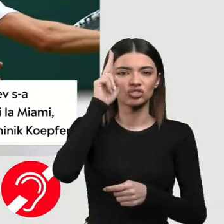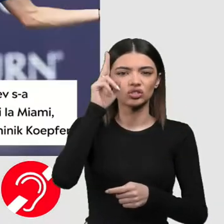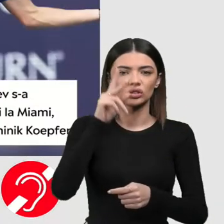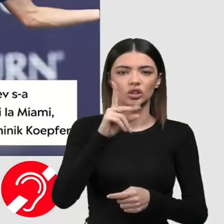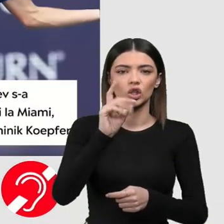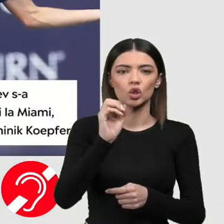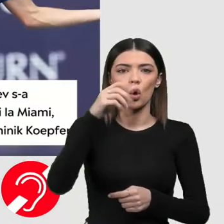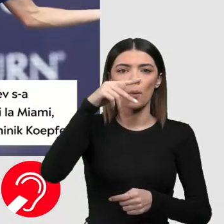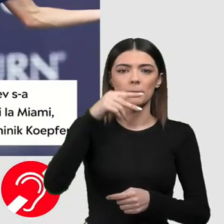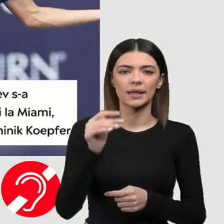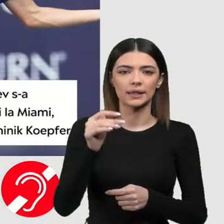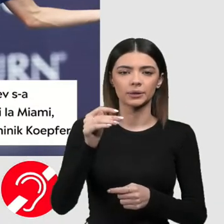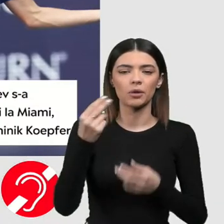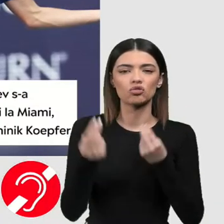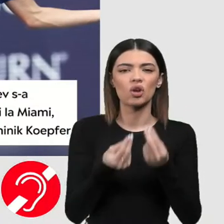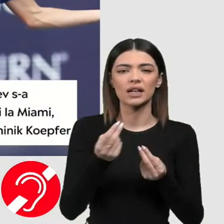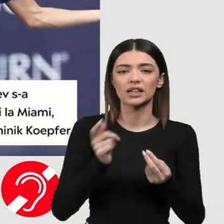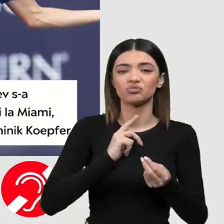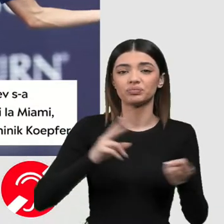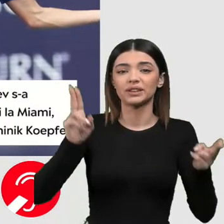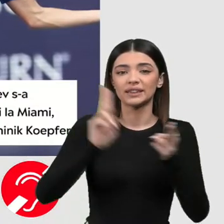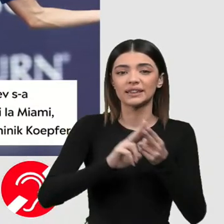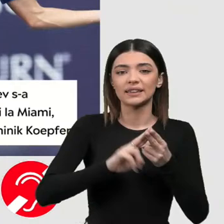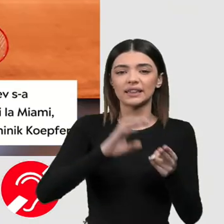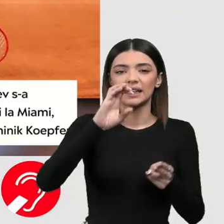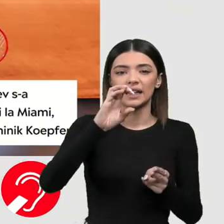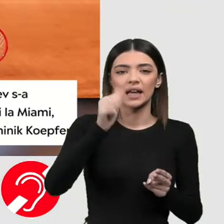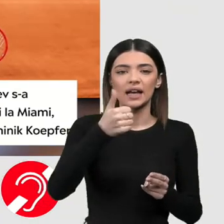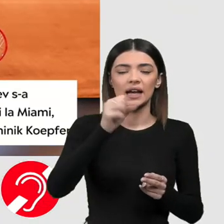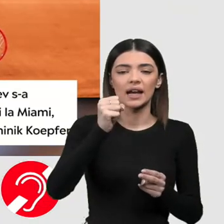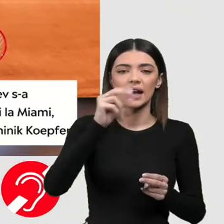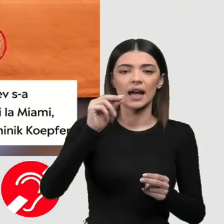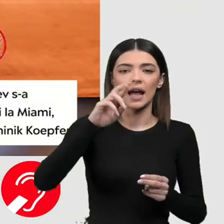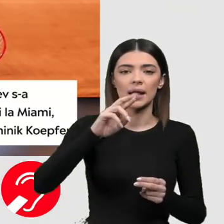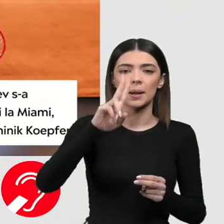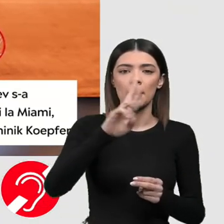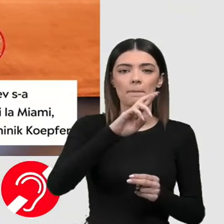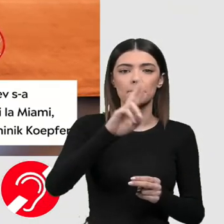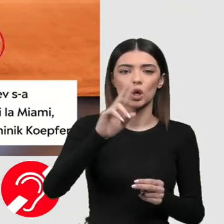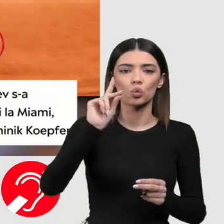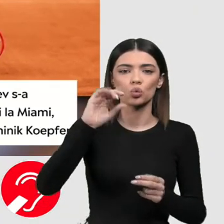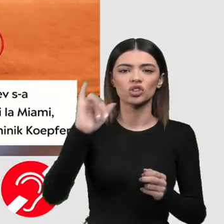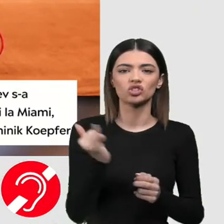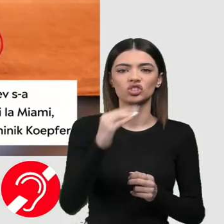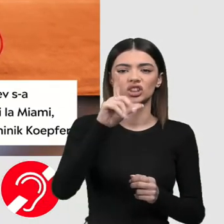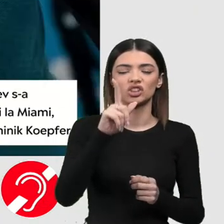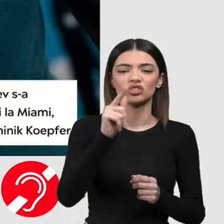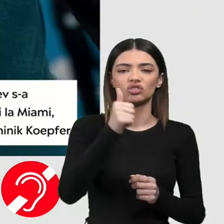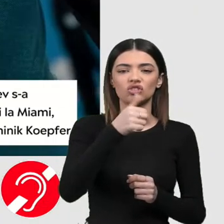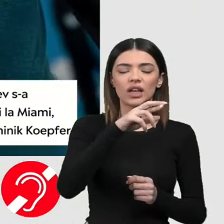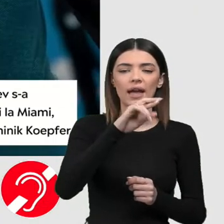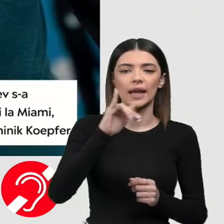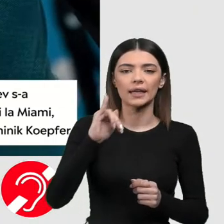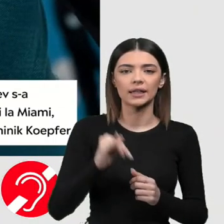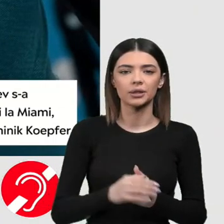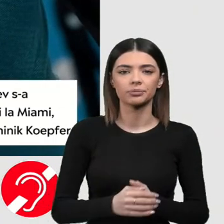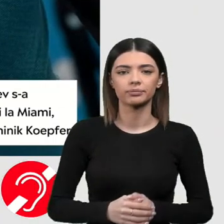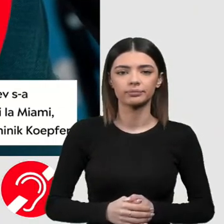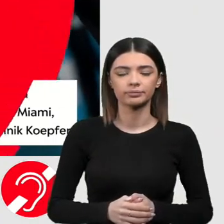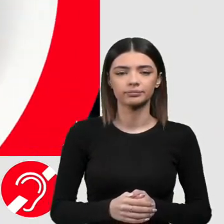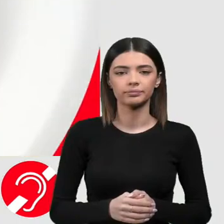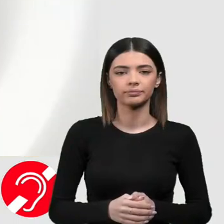germanului Kopfer. În sferturi, el va evolua cu învingătorul partidei dintre norvegianul Casper Ruud și chilianul Nicolas Jerry.